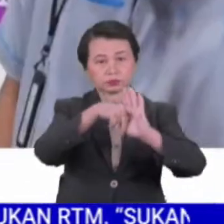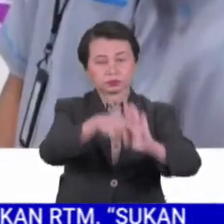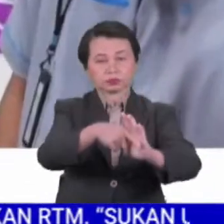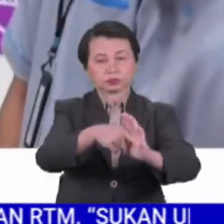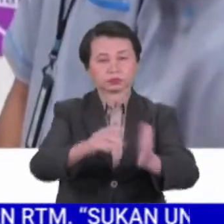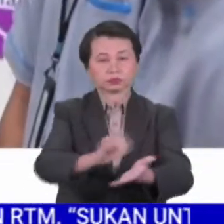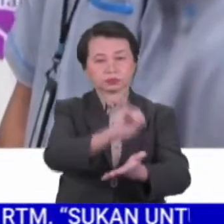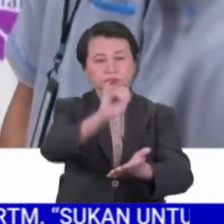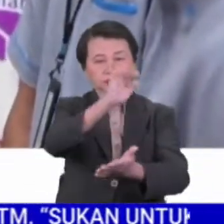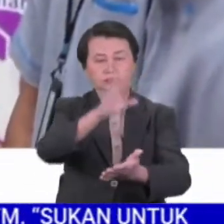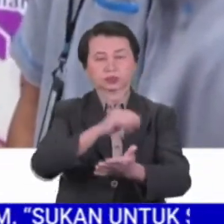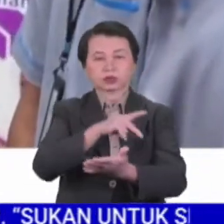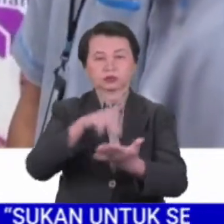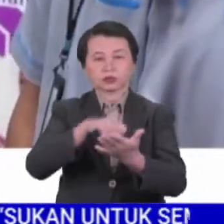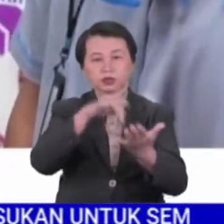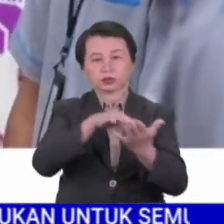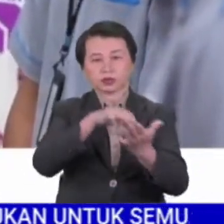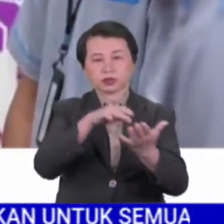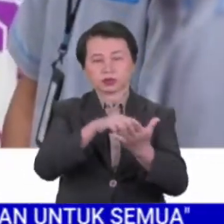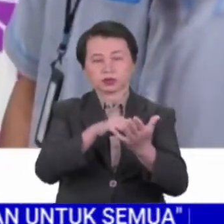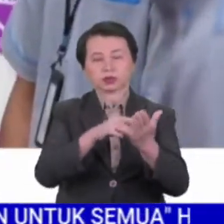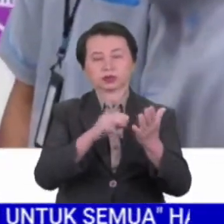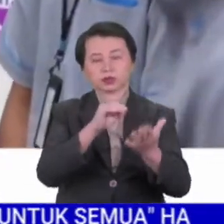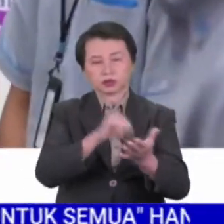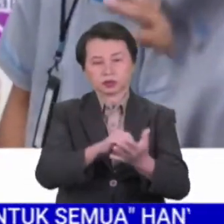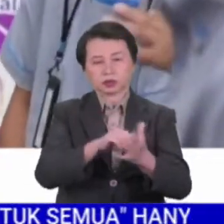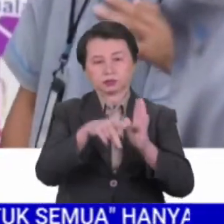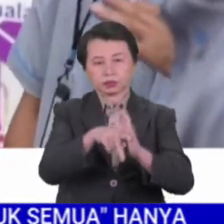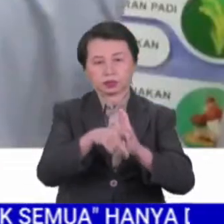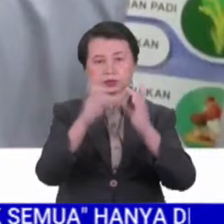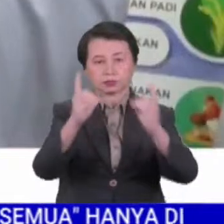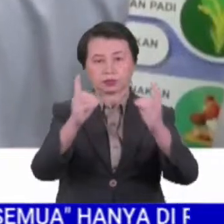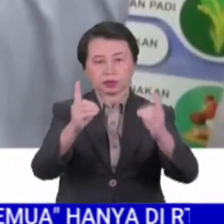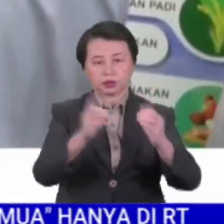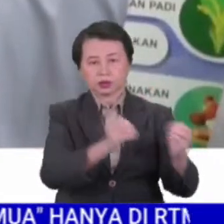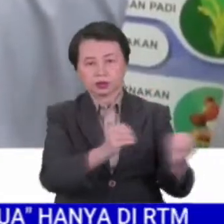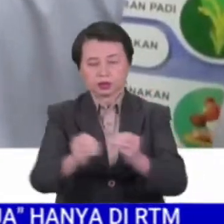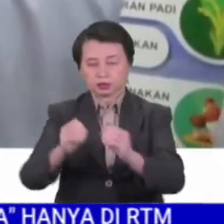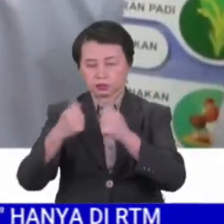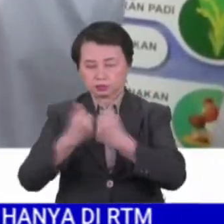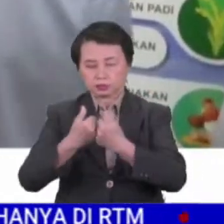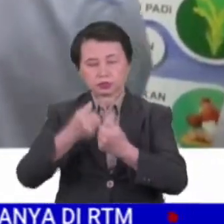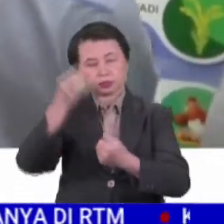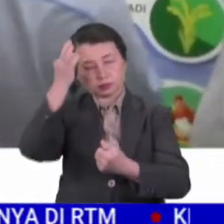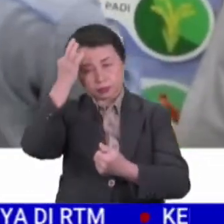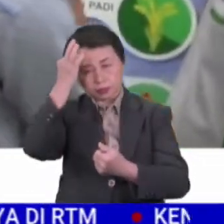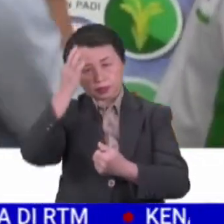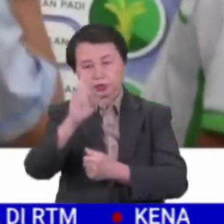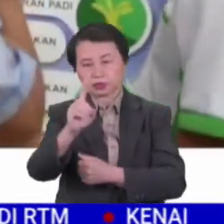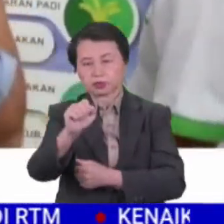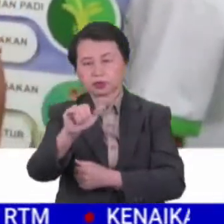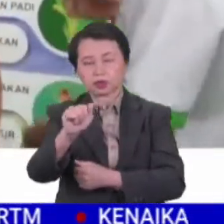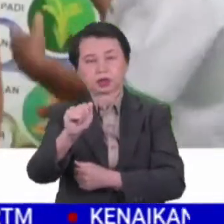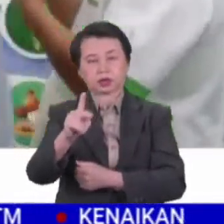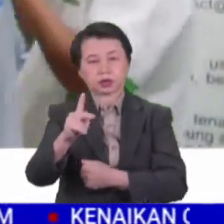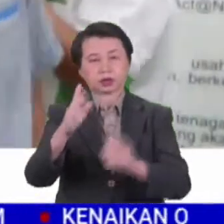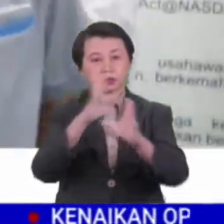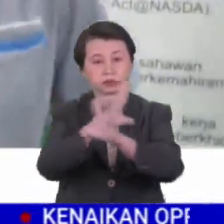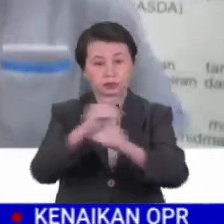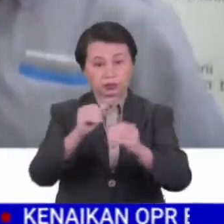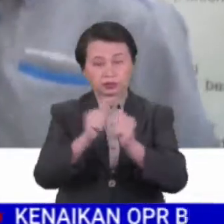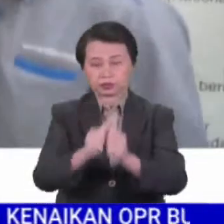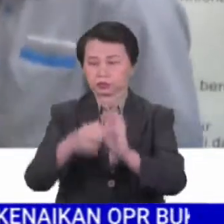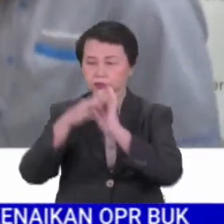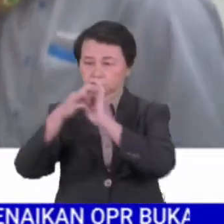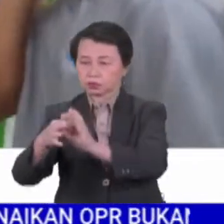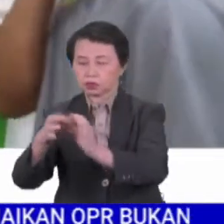institusi dan pusat pengajian teknikal di Pameran Pendidikan Anjuran Persatuan Pemikir Dayak Sarawak dengan kerjasama